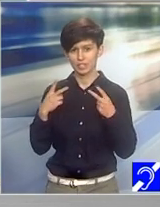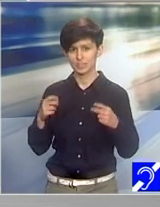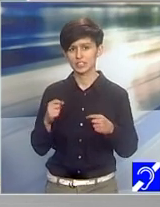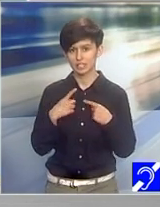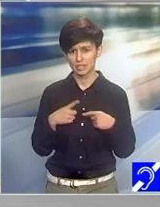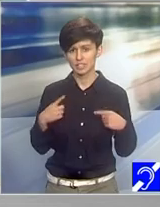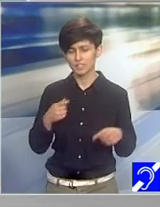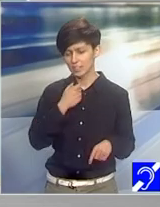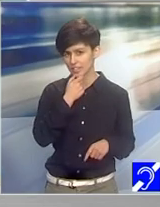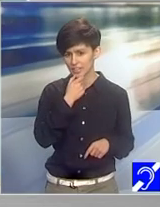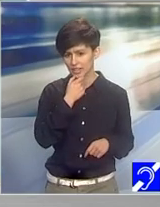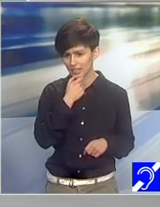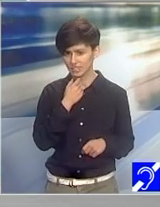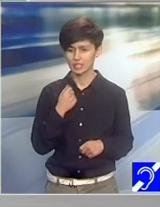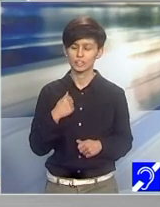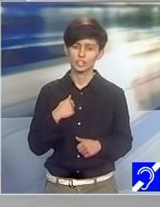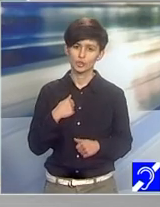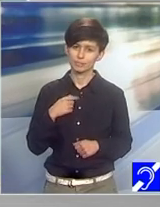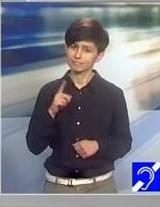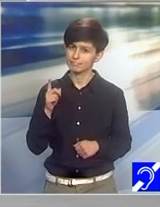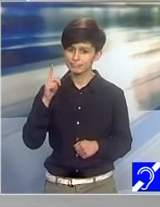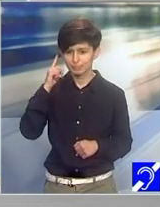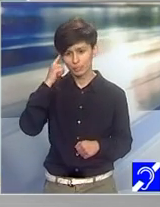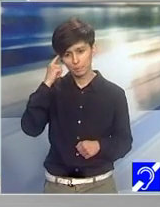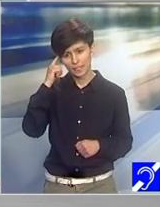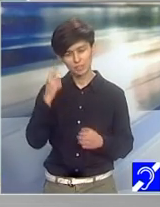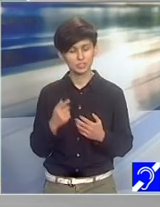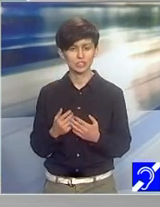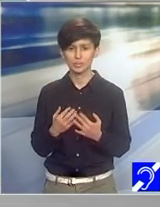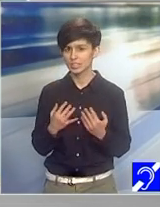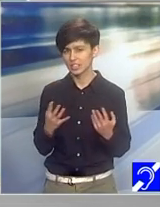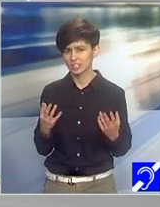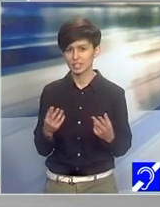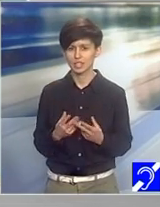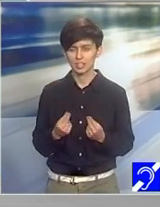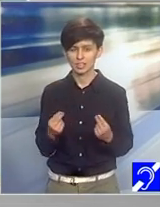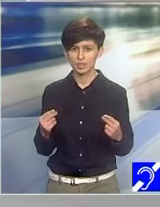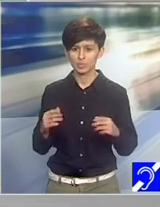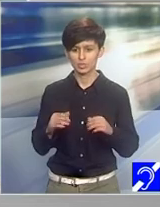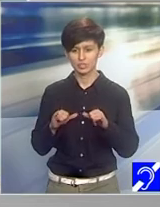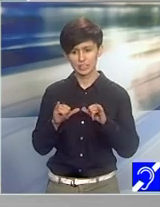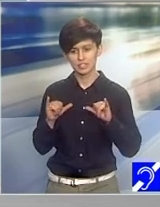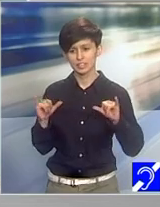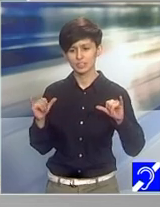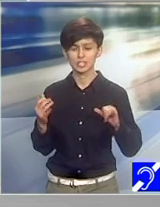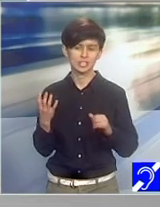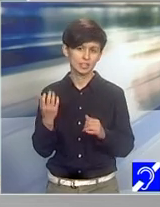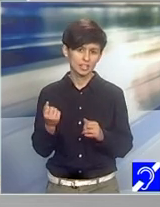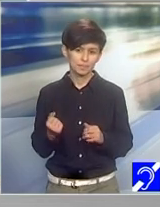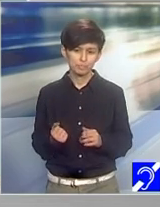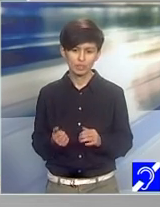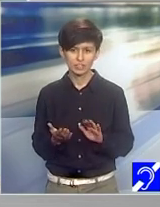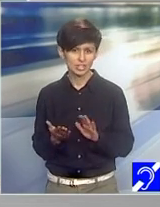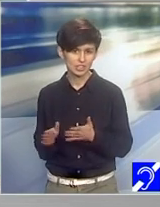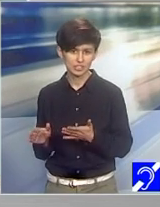și tot mi-am dat seama cât de mult ați crescut, de la ce ați pornit și la ce ați